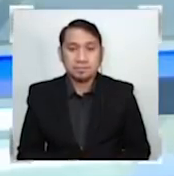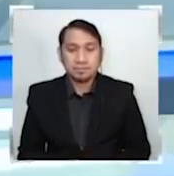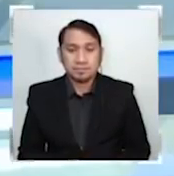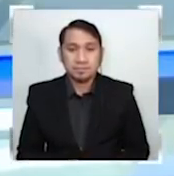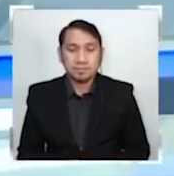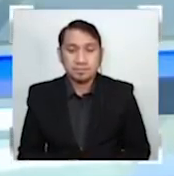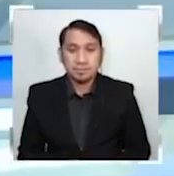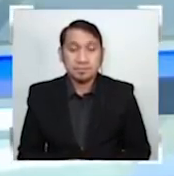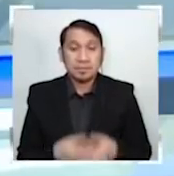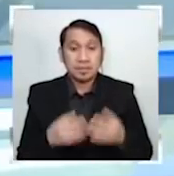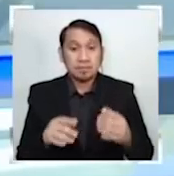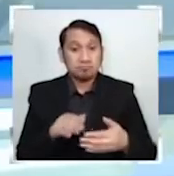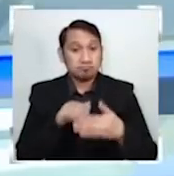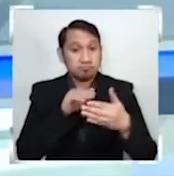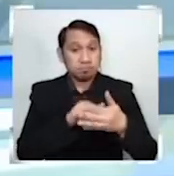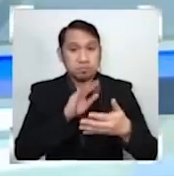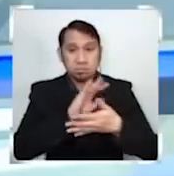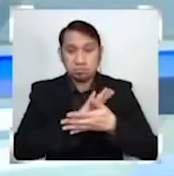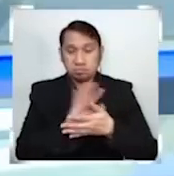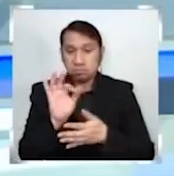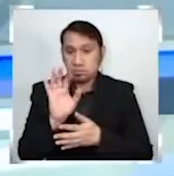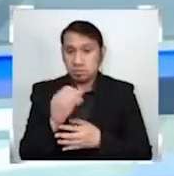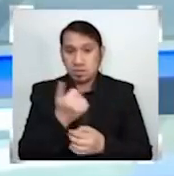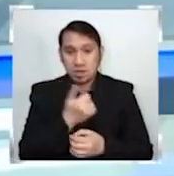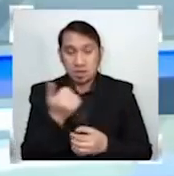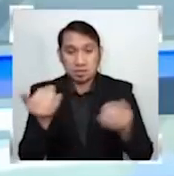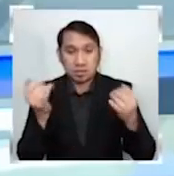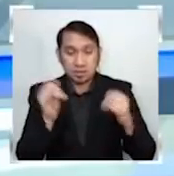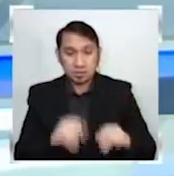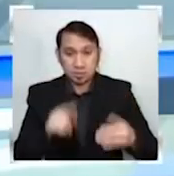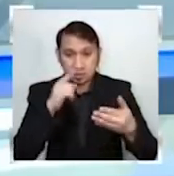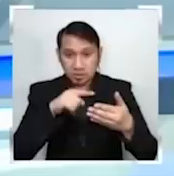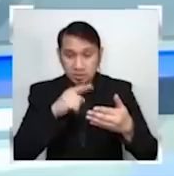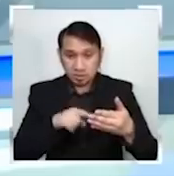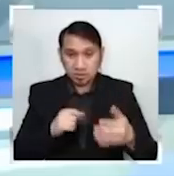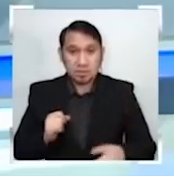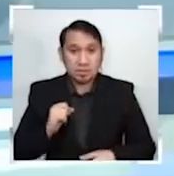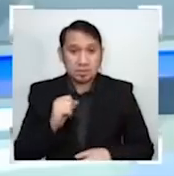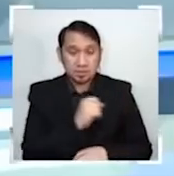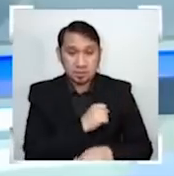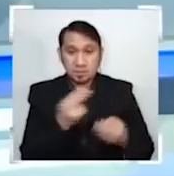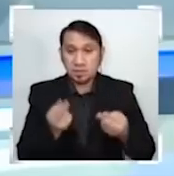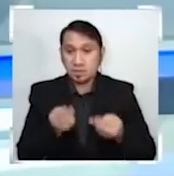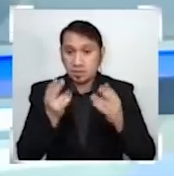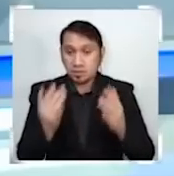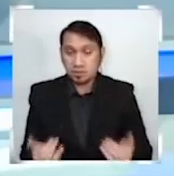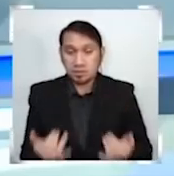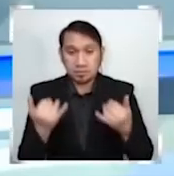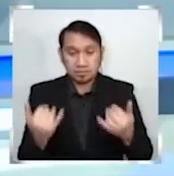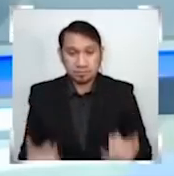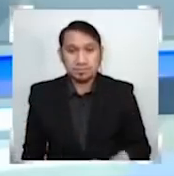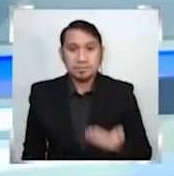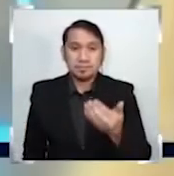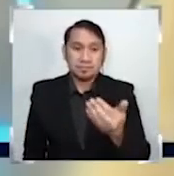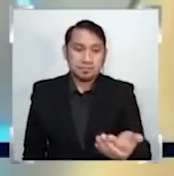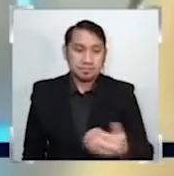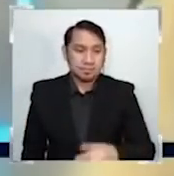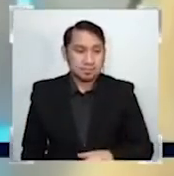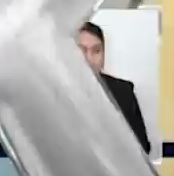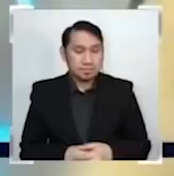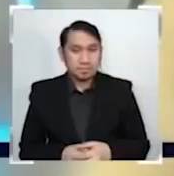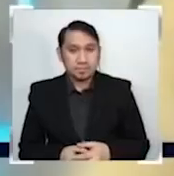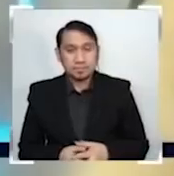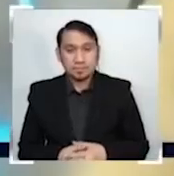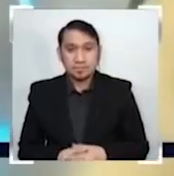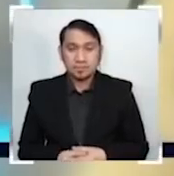Paglaban sa COVID-19 at iba pang issue ang hinimay ng ilang senatorial aspirant ngayong araw. Saksi, si Bernadette Reyes.